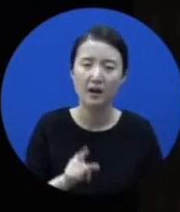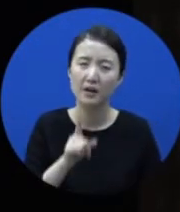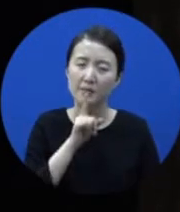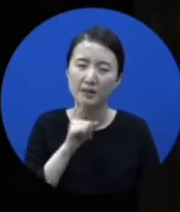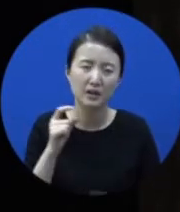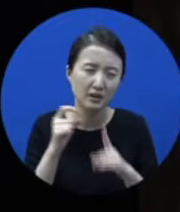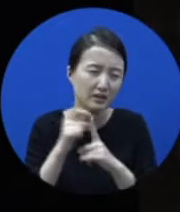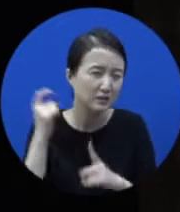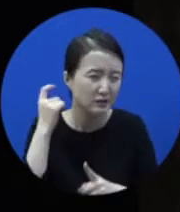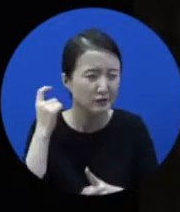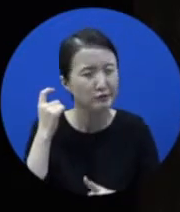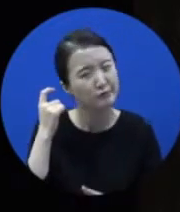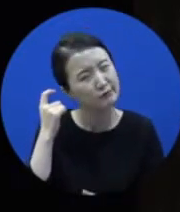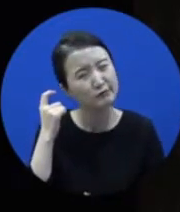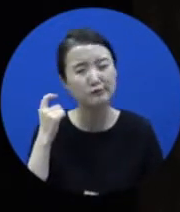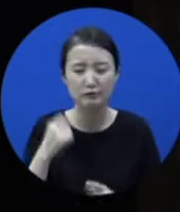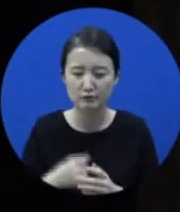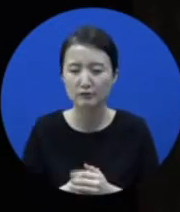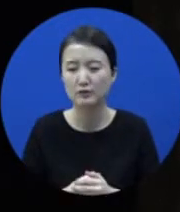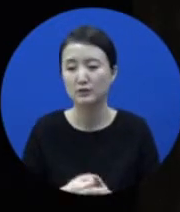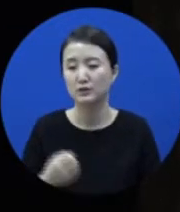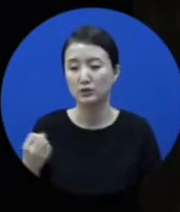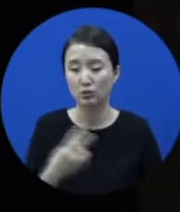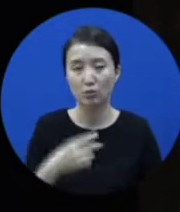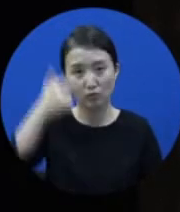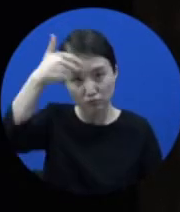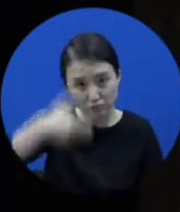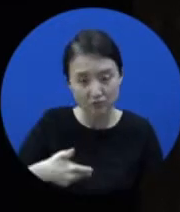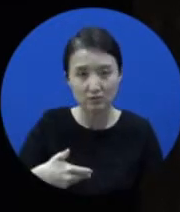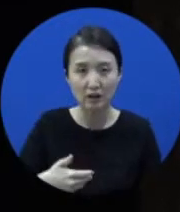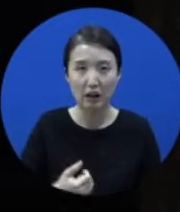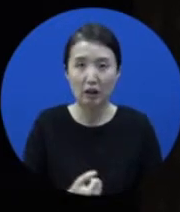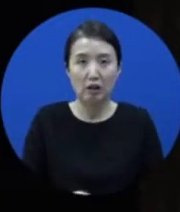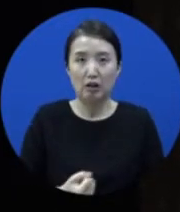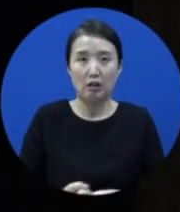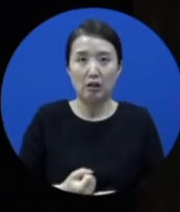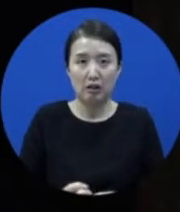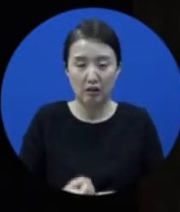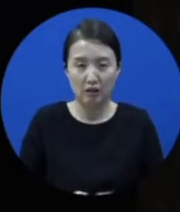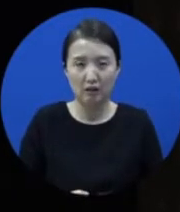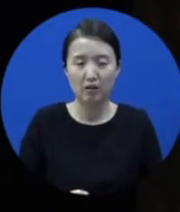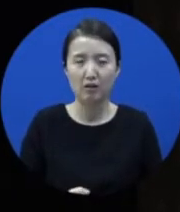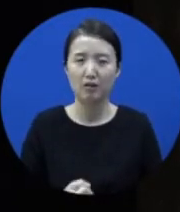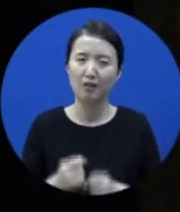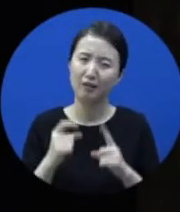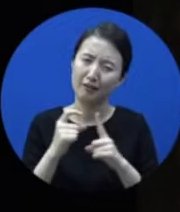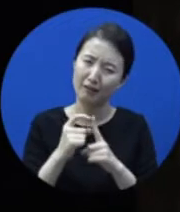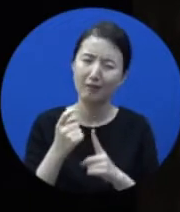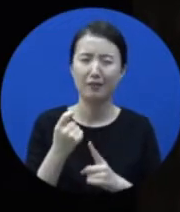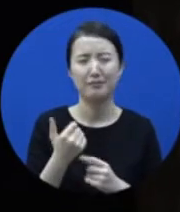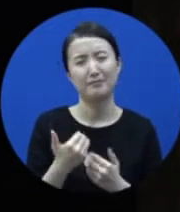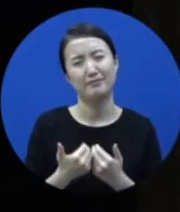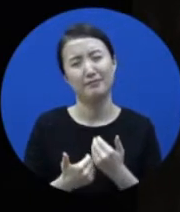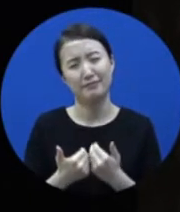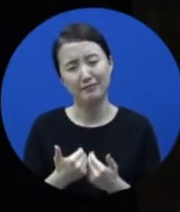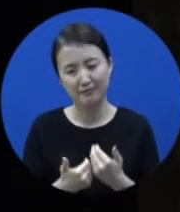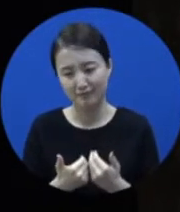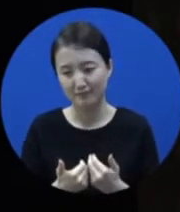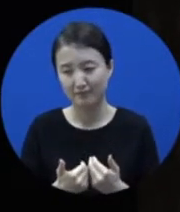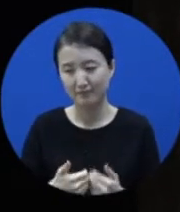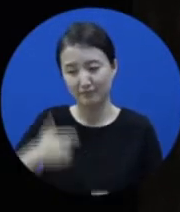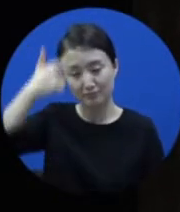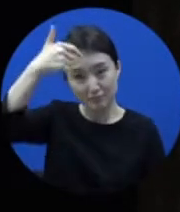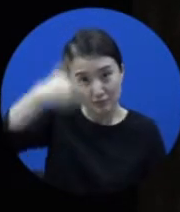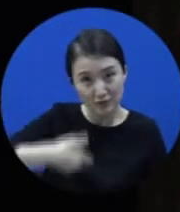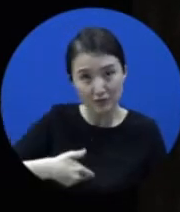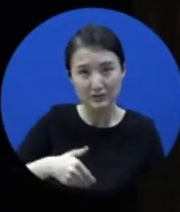못하고 당황해 했습니다. 표현이 다소 부자연스러울 때가 있었습니다. 질문에 대한 답변이 너무 늘어지는